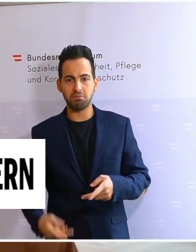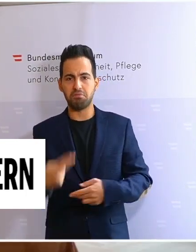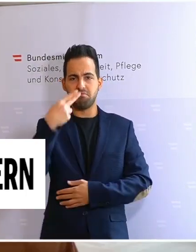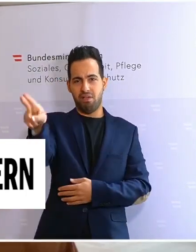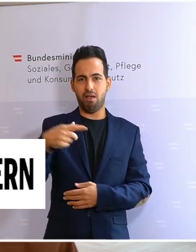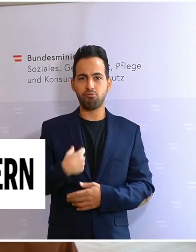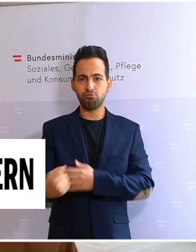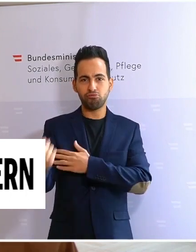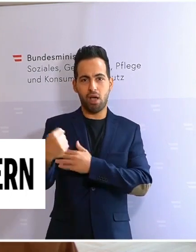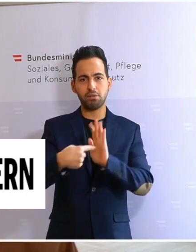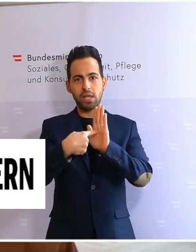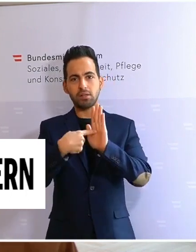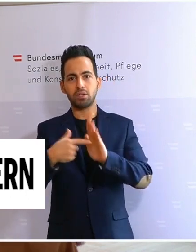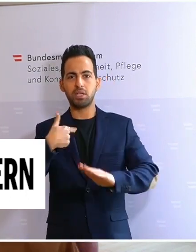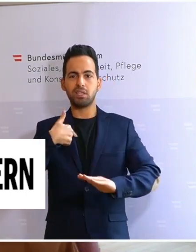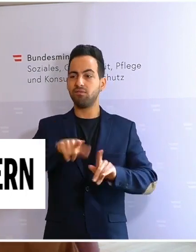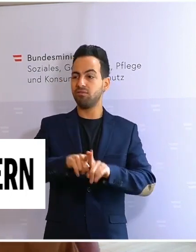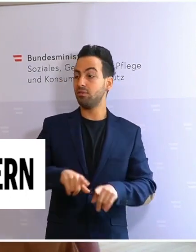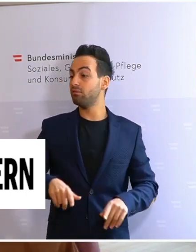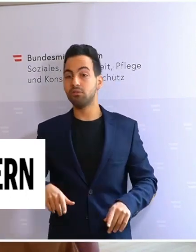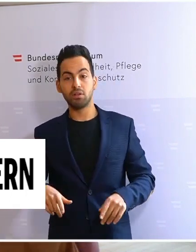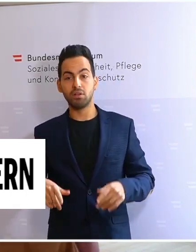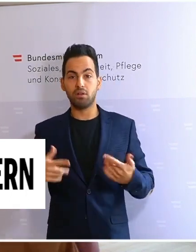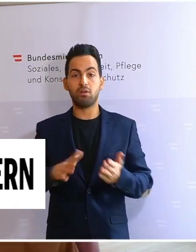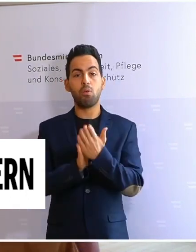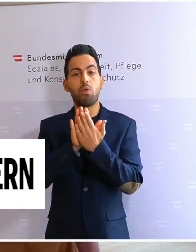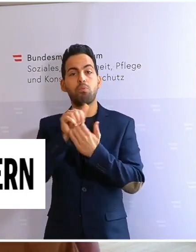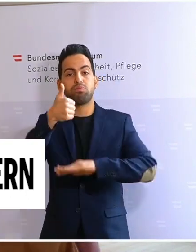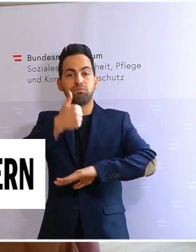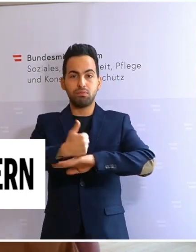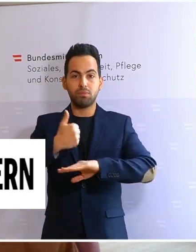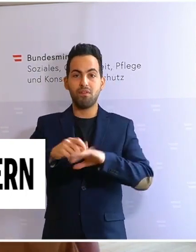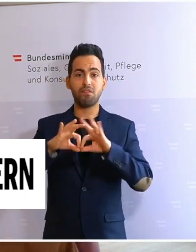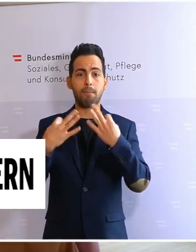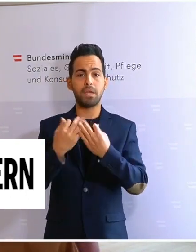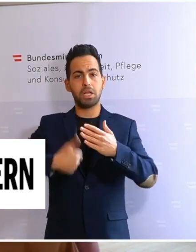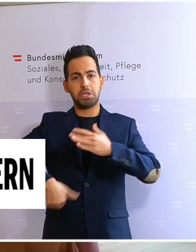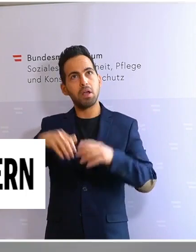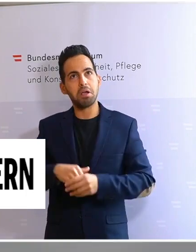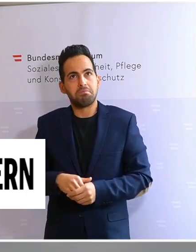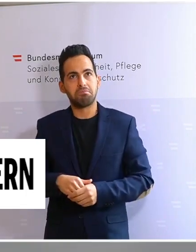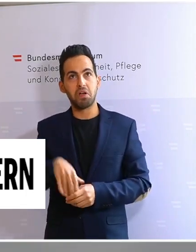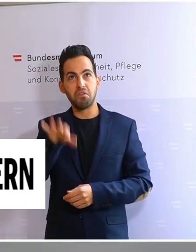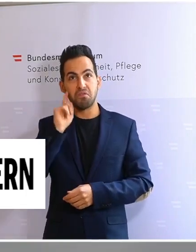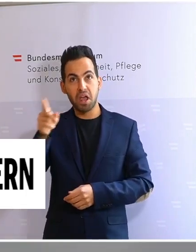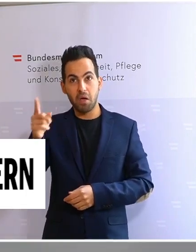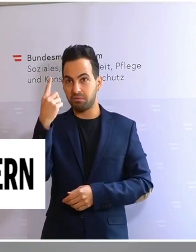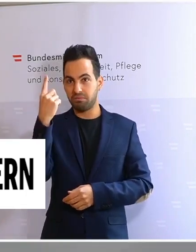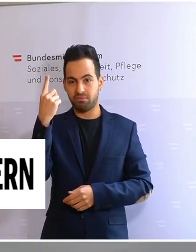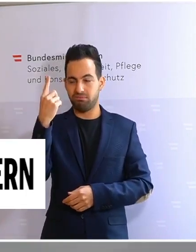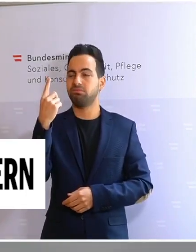dürfen, dass sie die Dominanten sind, der Boss, das Familienoberhaupt, die ihnen untergeordnet sein